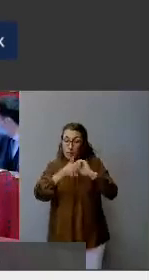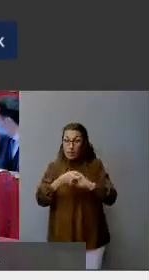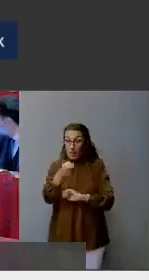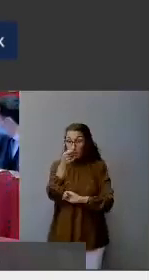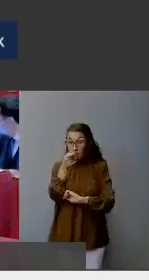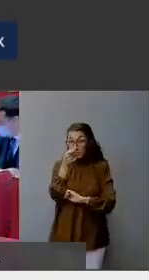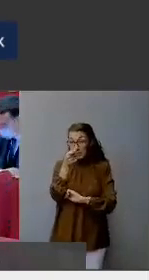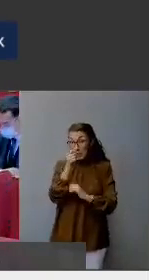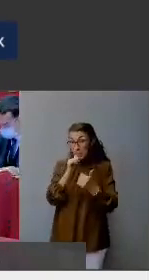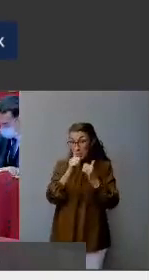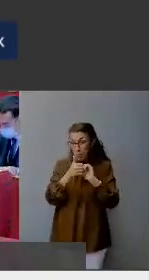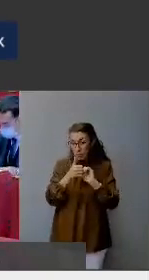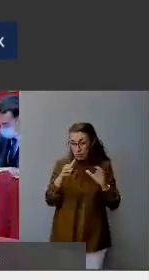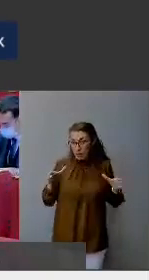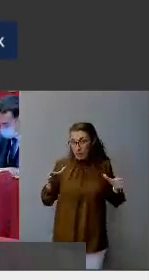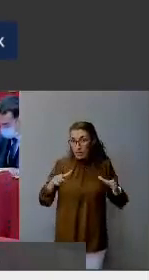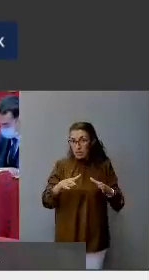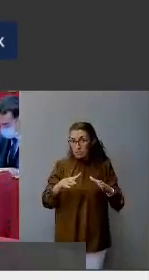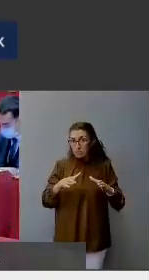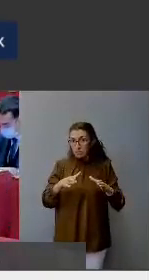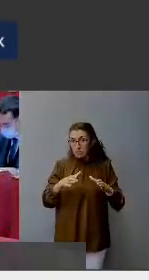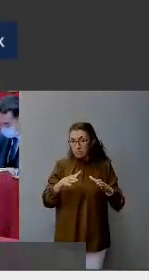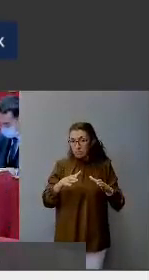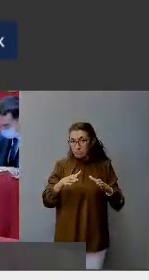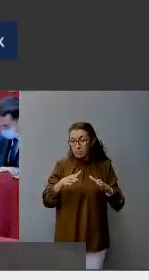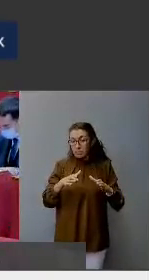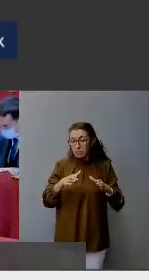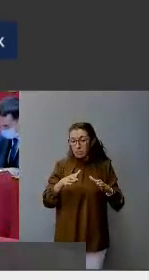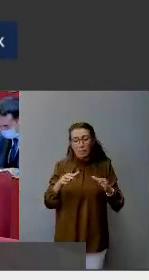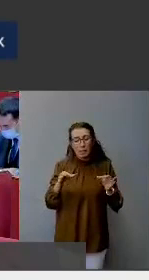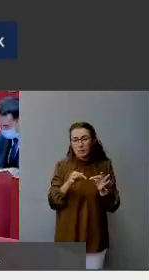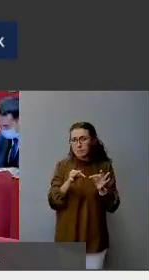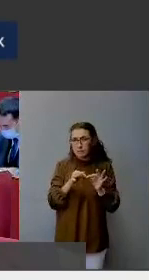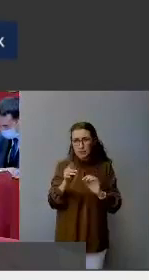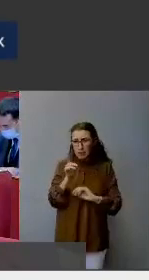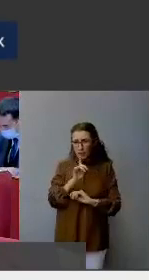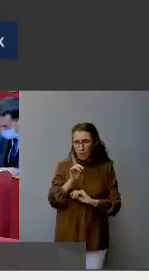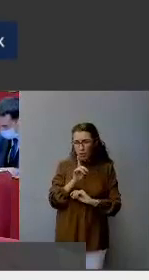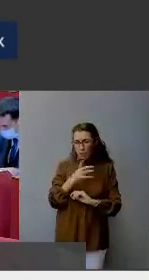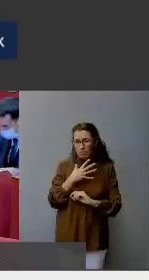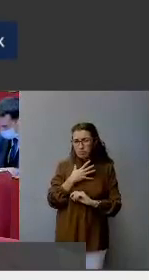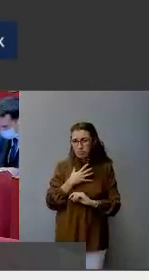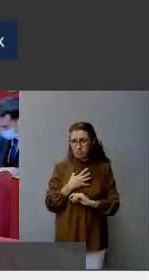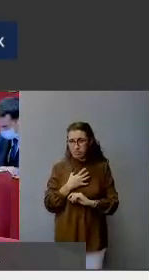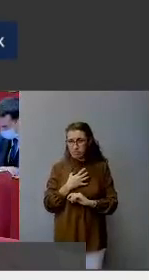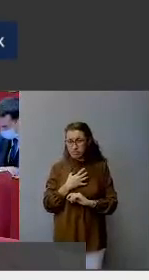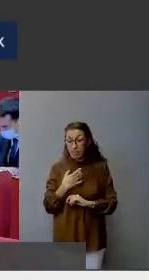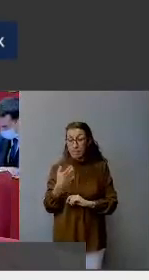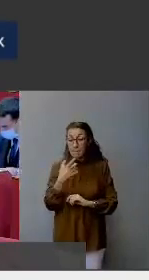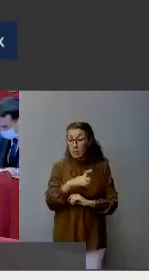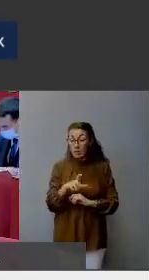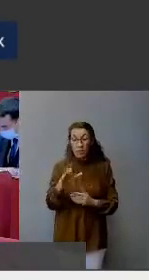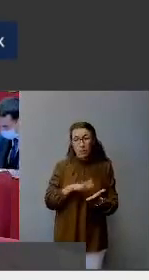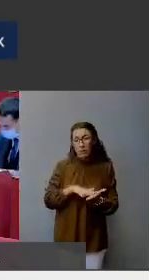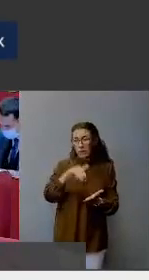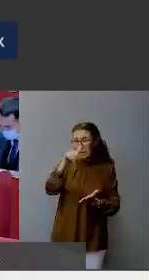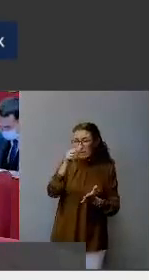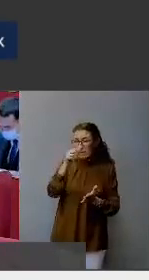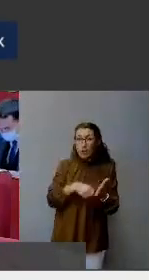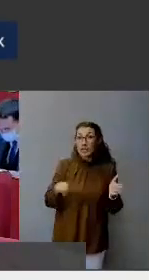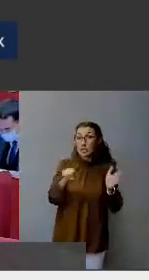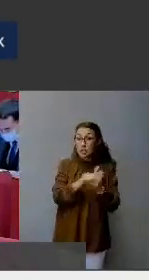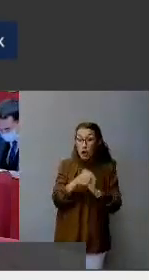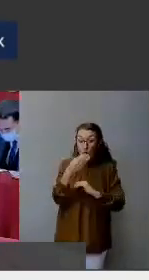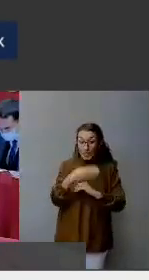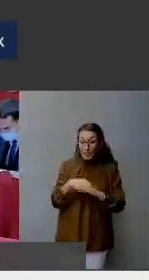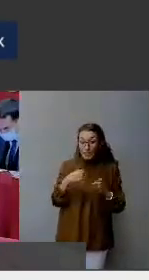sportiva avevano manifestato disappunto e amarezza perché per la prima volta nella storia di questa città